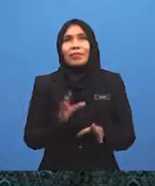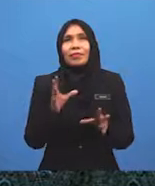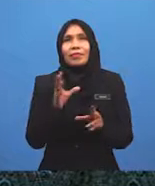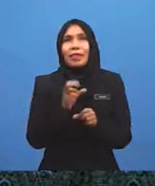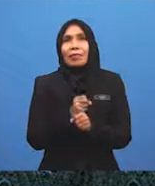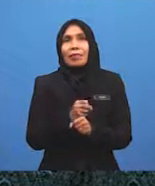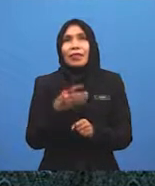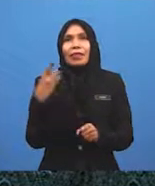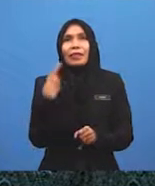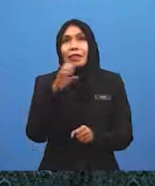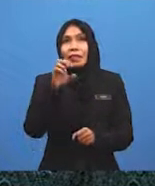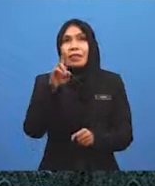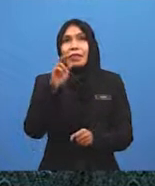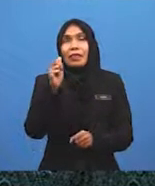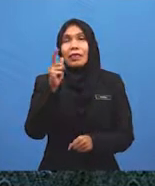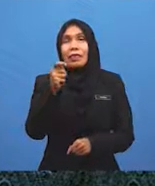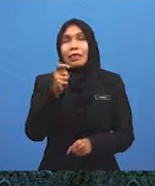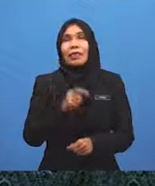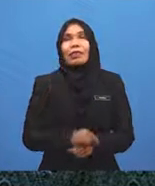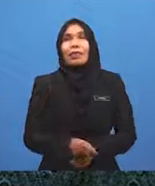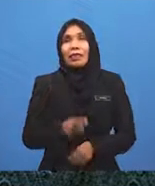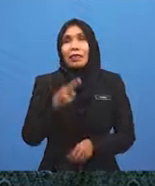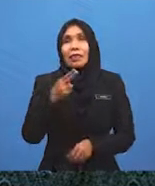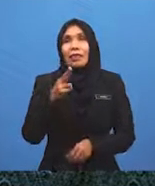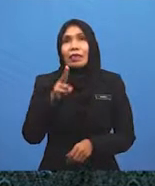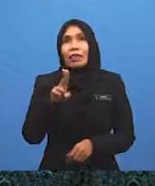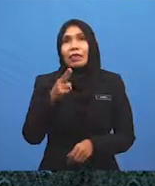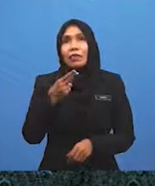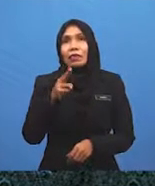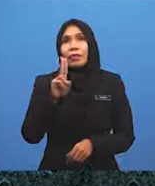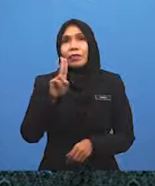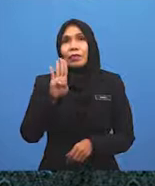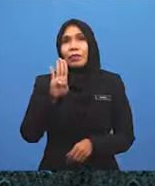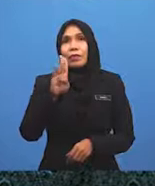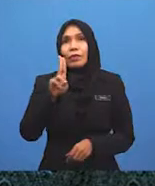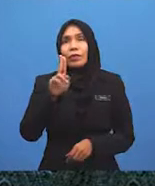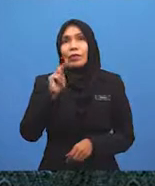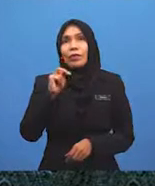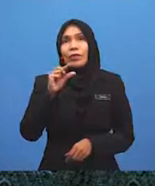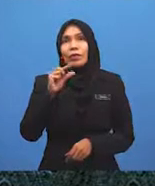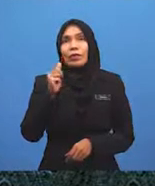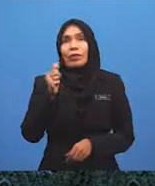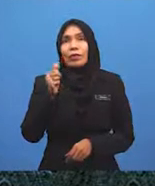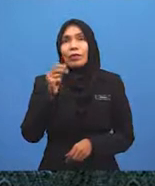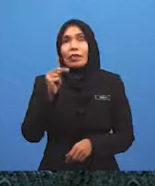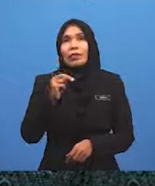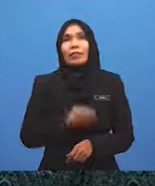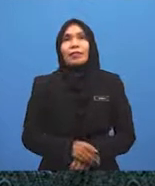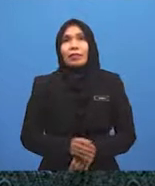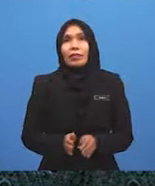Dapat kita erat hubungan. Yang kedua pula, jadi teladan untuk